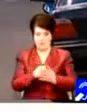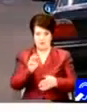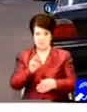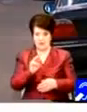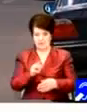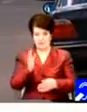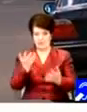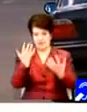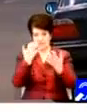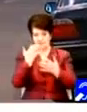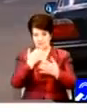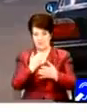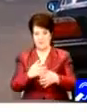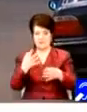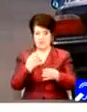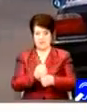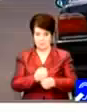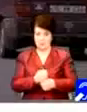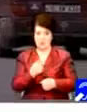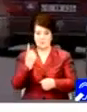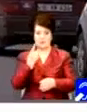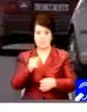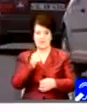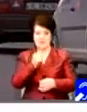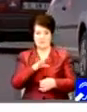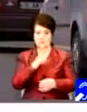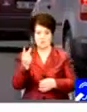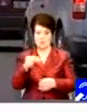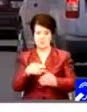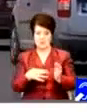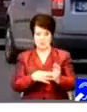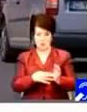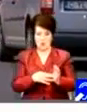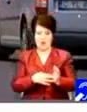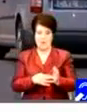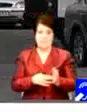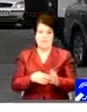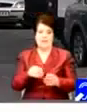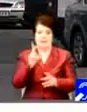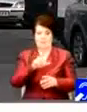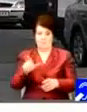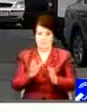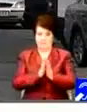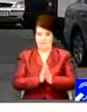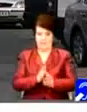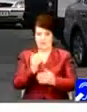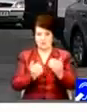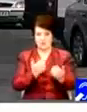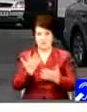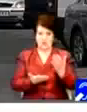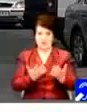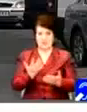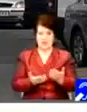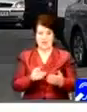redusă. Pentru prima dată, această regulă a fost aplicată în anul 2009. Inspectoratul Național de Patrulare îndeamnă șoferii să dea dovadă de